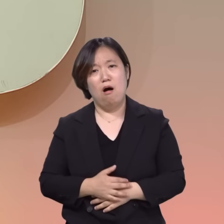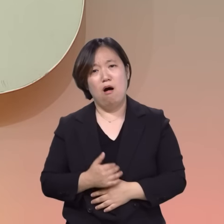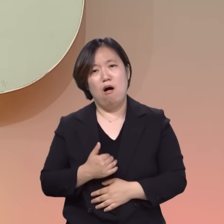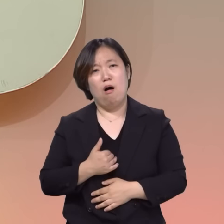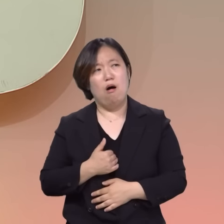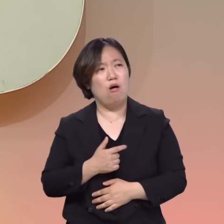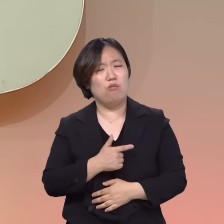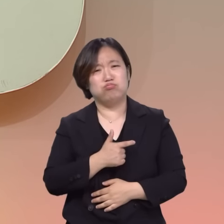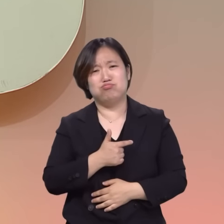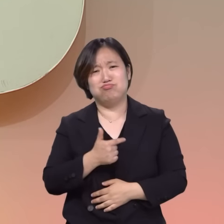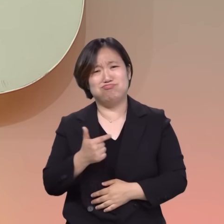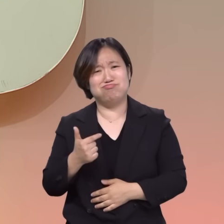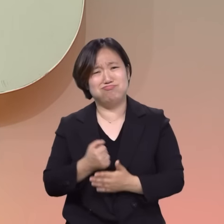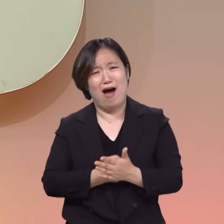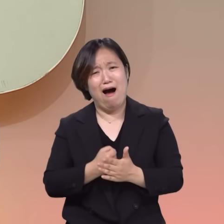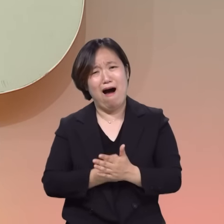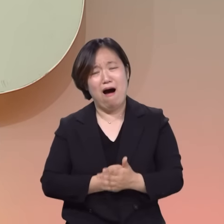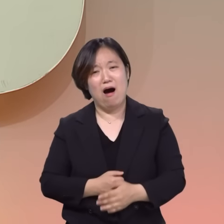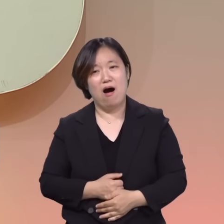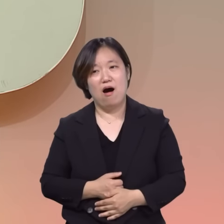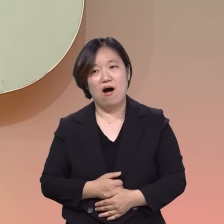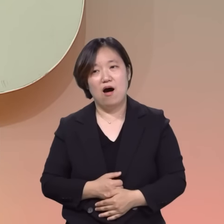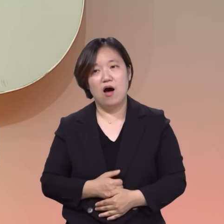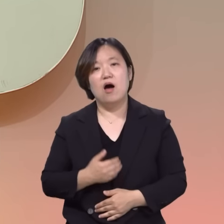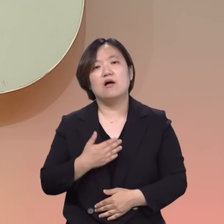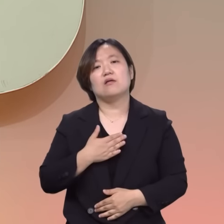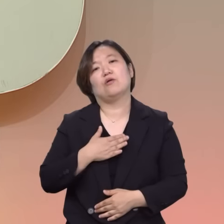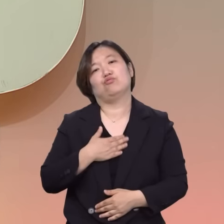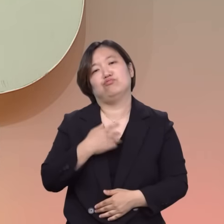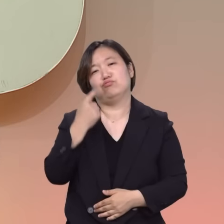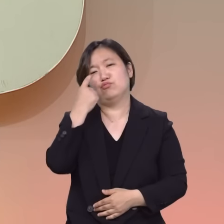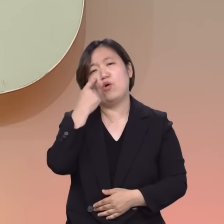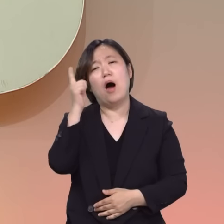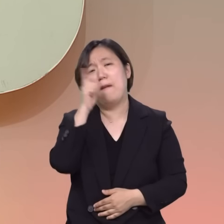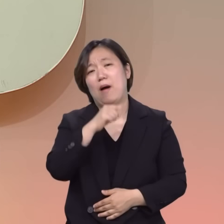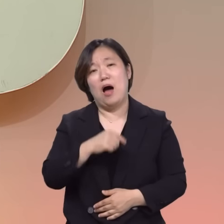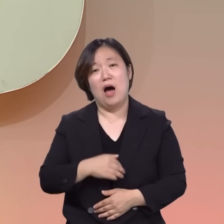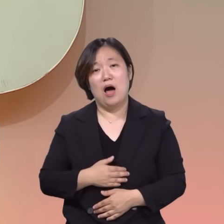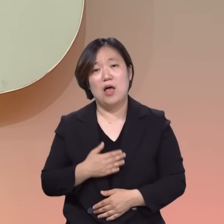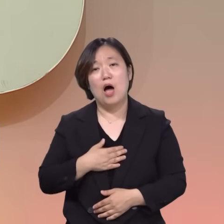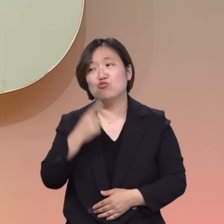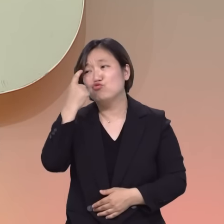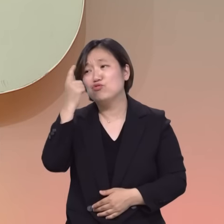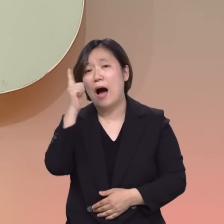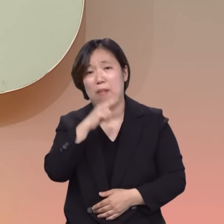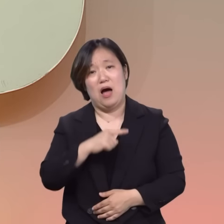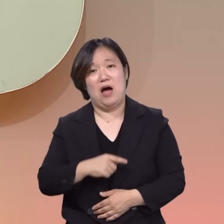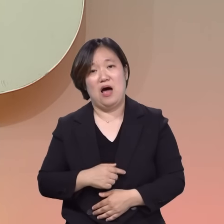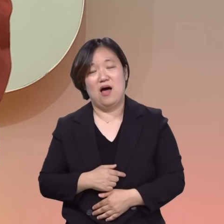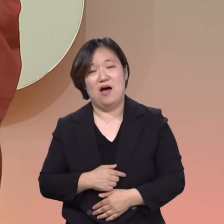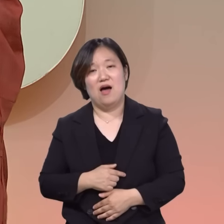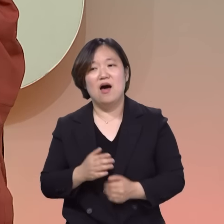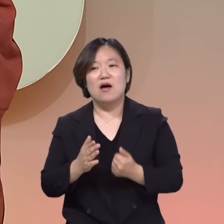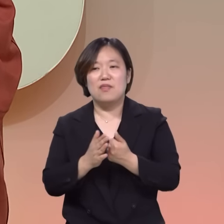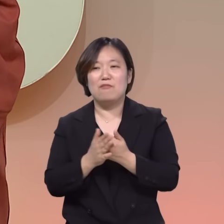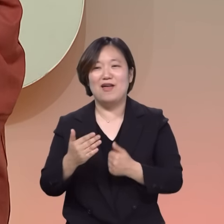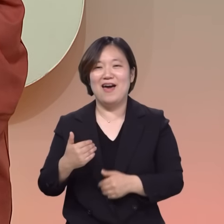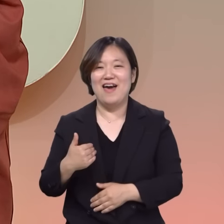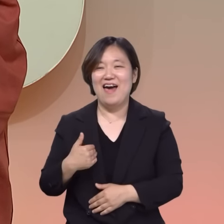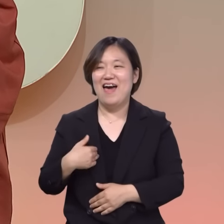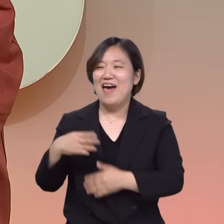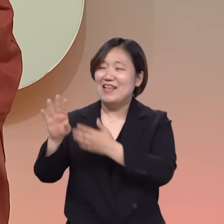해도 끔찍하네요 저도 좀 시력이 굉장히 안 좋거든요 제가 너무 시력이 안 좋아서 그래서 이제 때때로